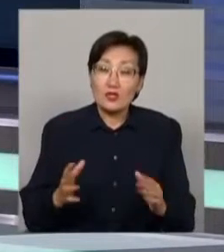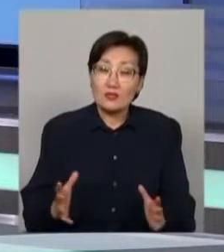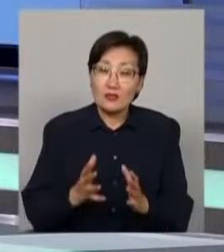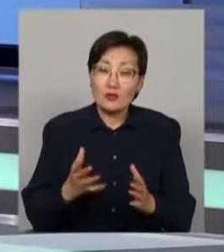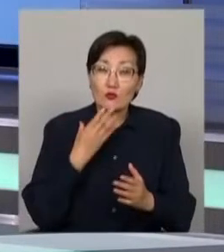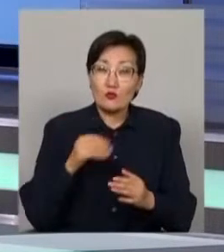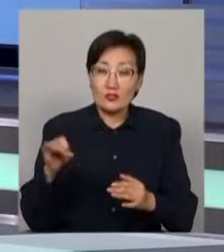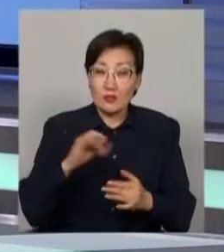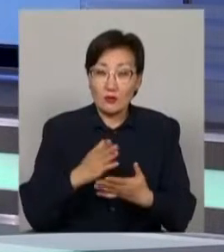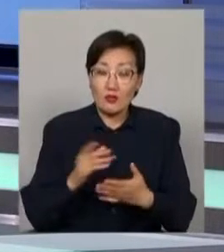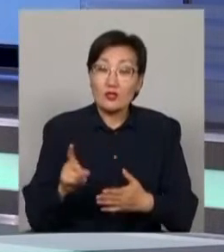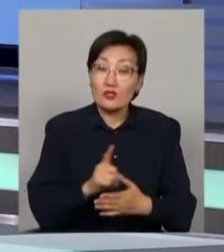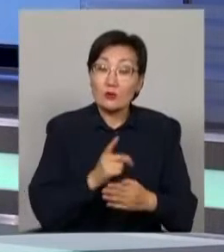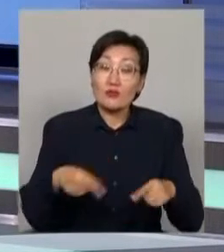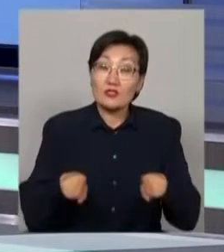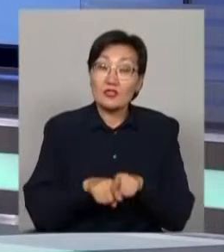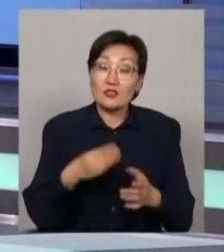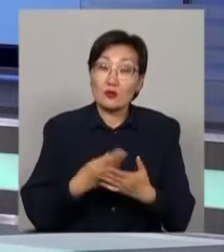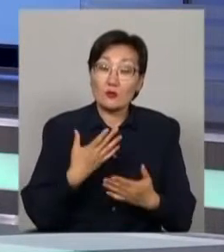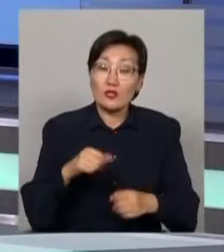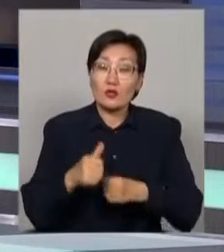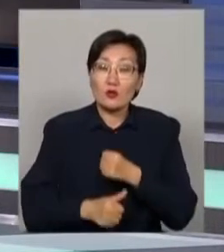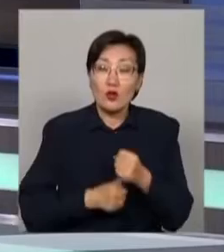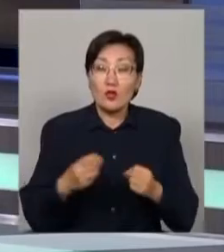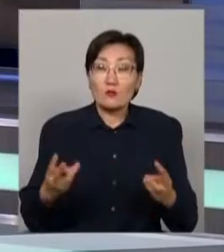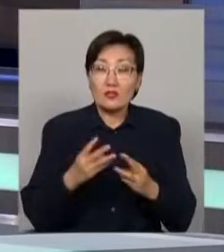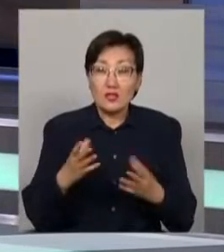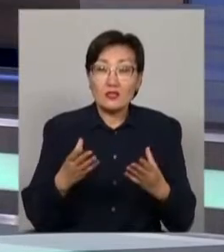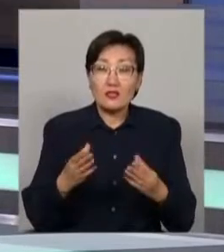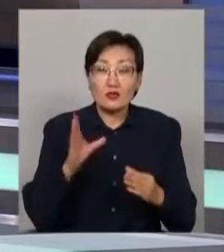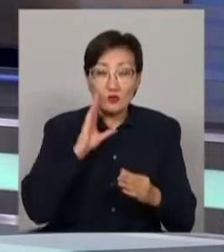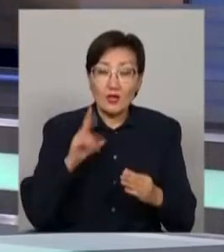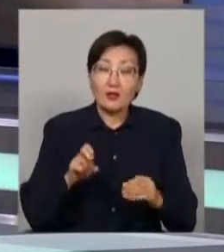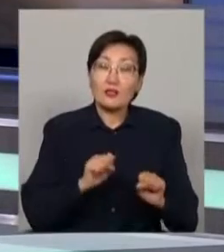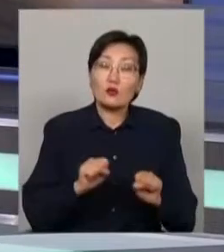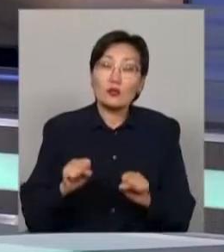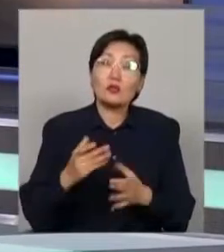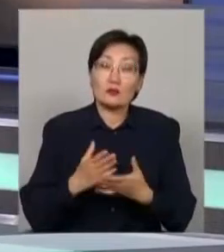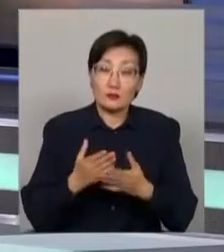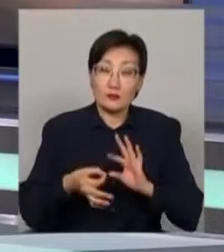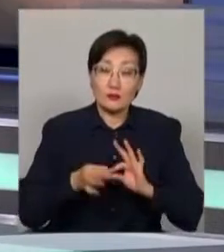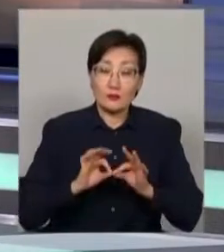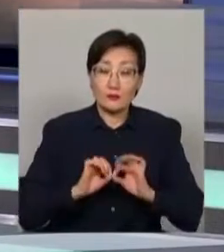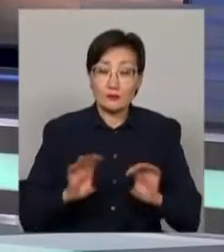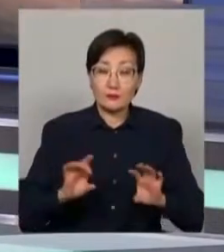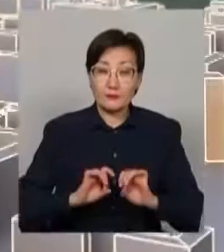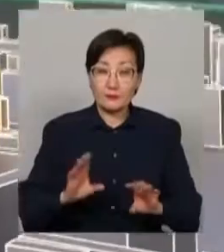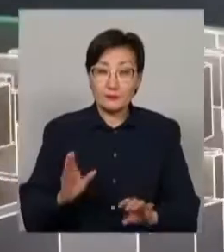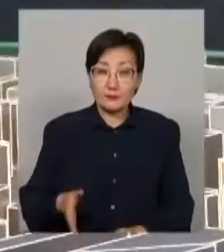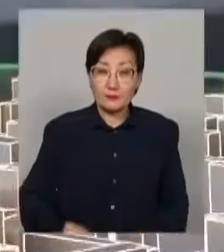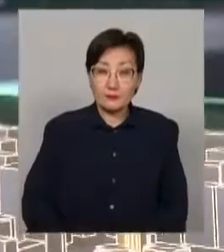бар. Ал мұражайлардағы осындай құнды дүниелер өрттен, судан қалай қорғалады? Толығырақ мәдениет айдарында.